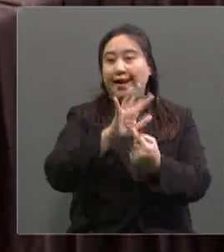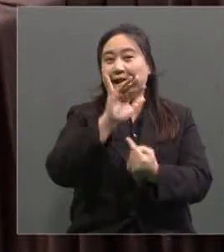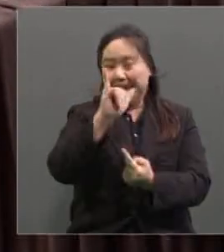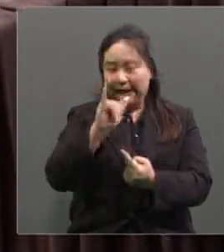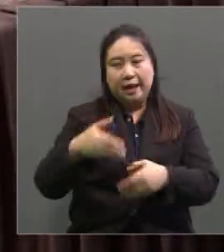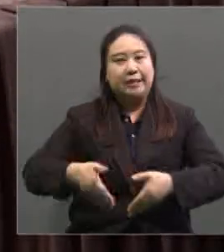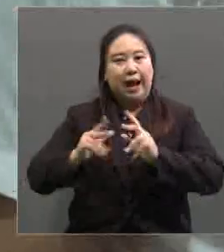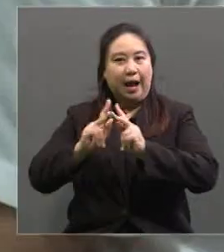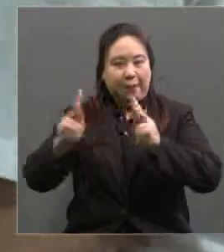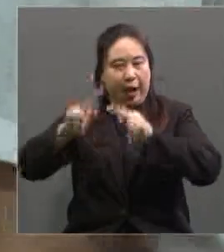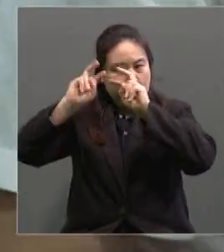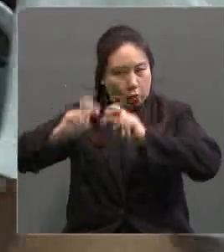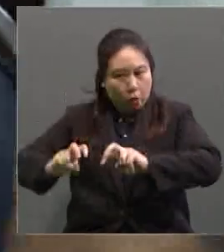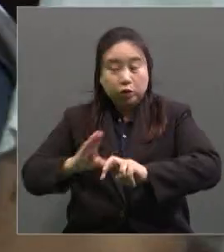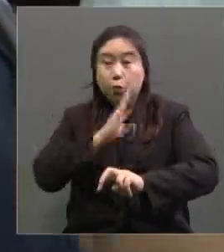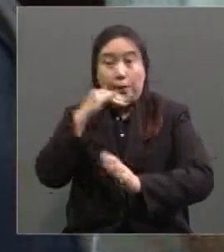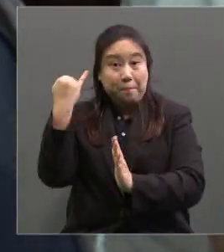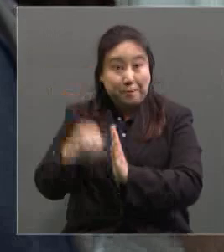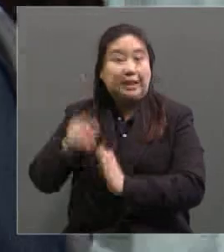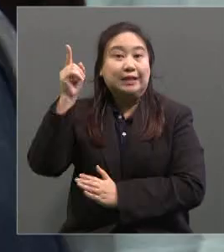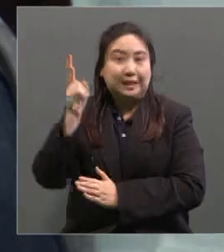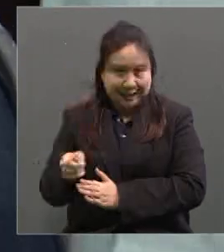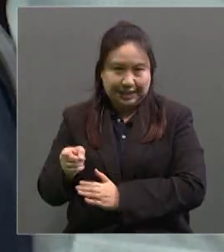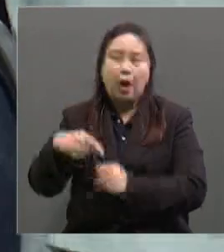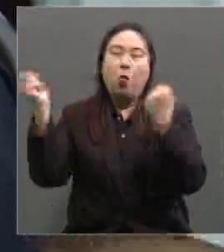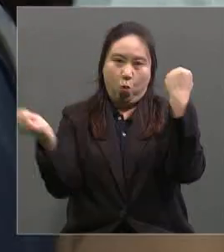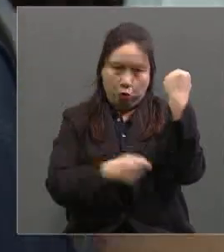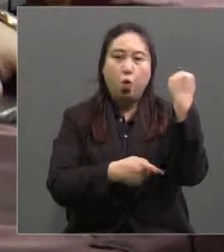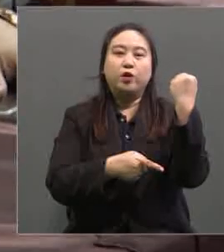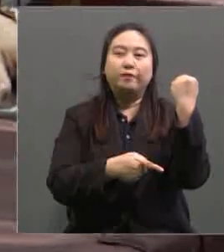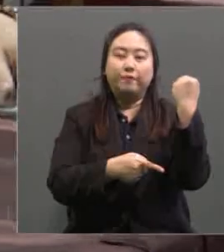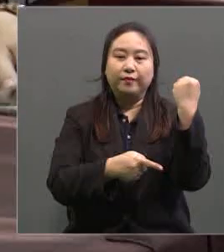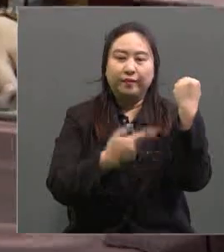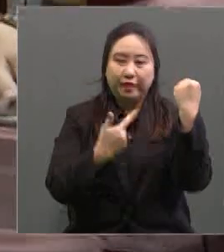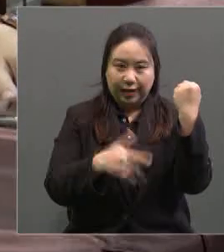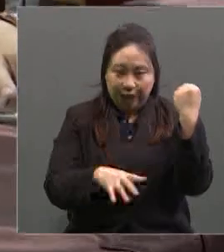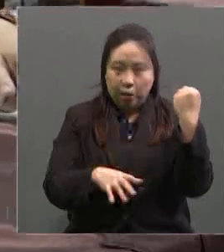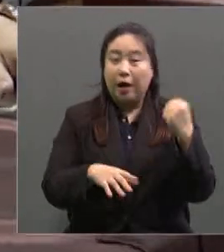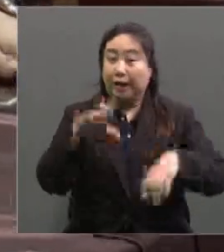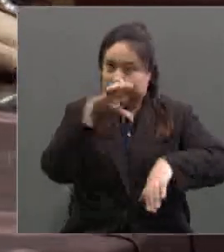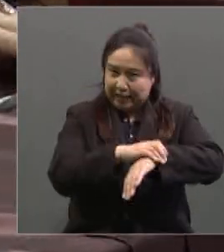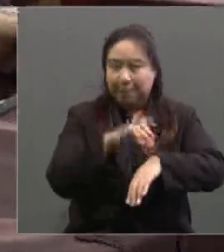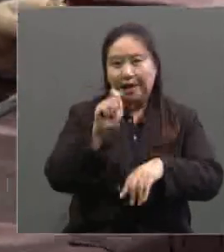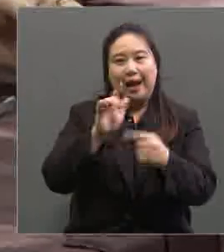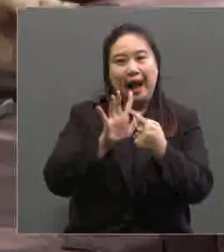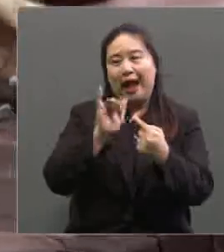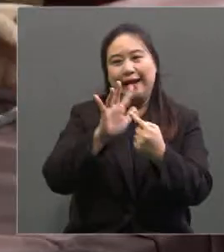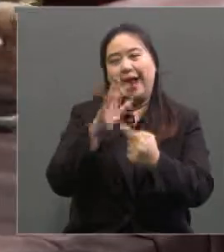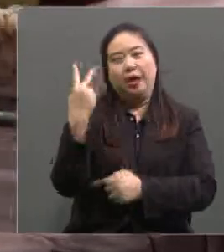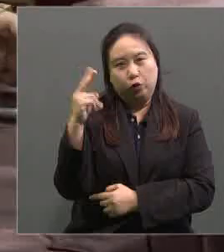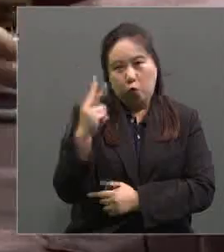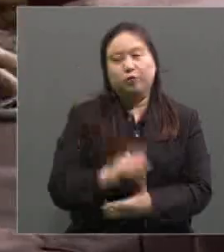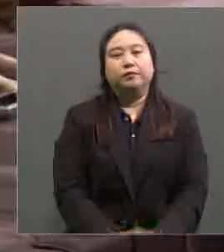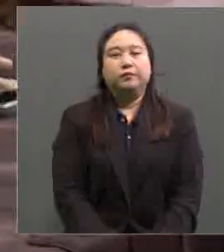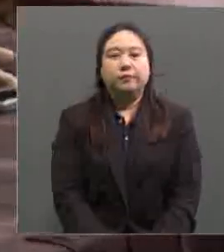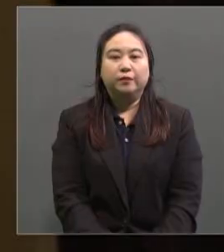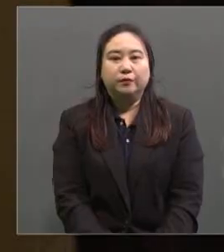สวนข้อเท็จจริงถ้าพบว่ากระทำผิดจริงก็จะพิจารณาลงโทษทางวินัยแล้วก็ดำเนินคดีอาญากับผู้กระทำผิดทุก